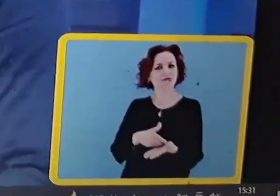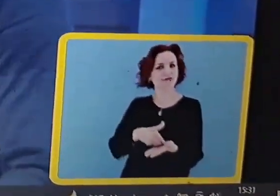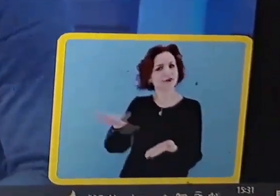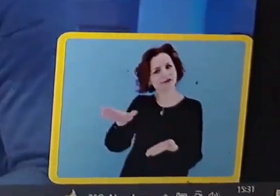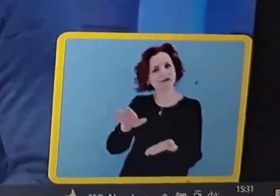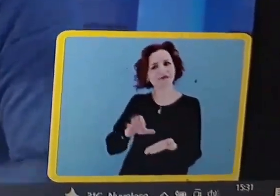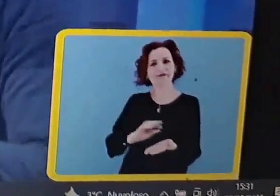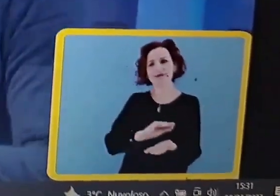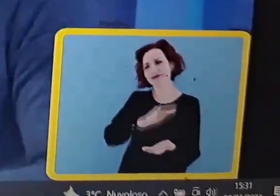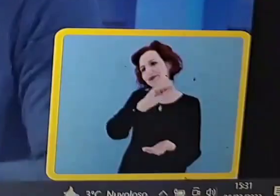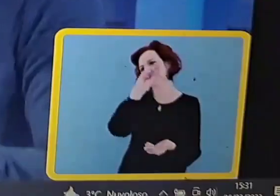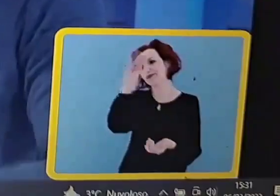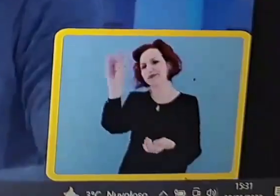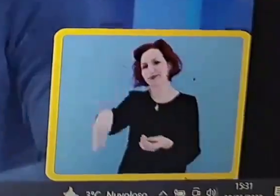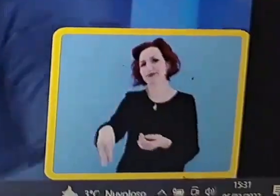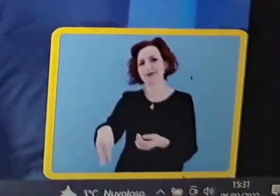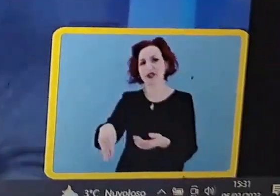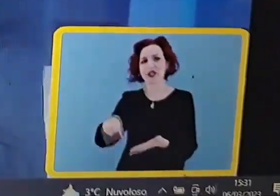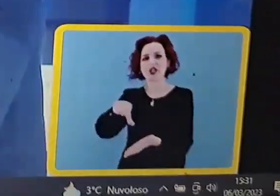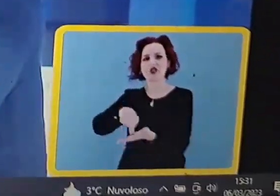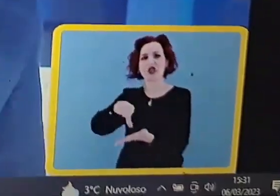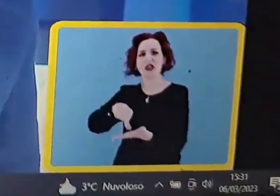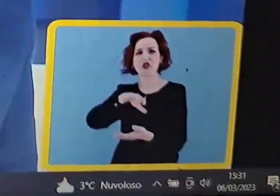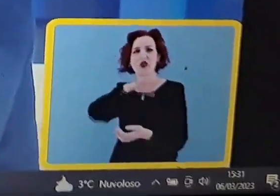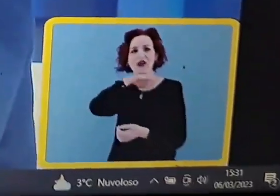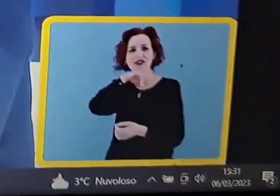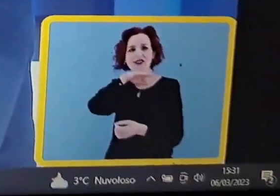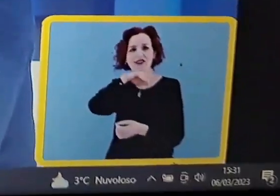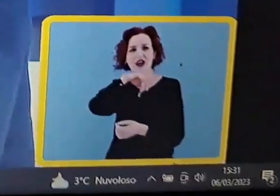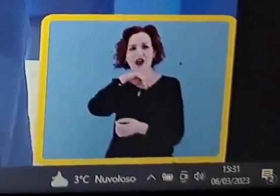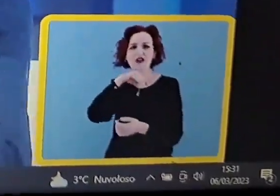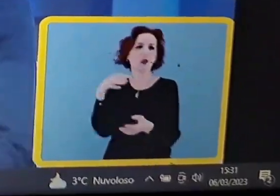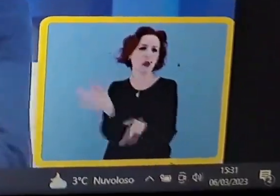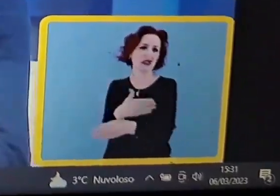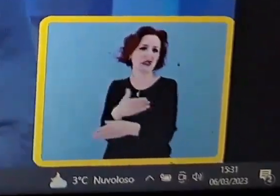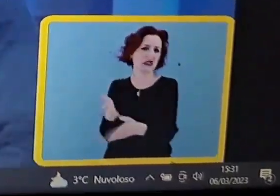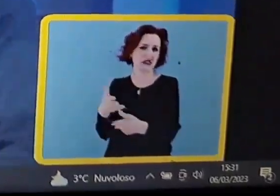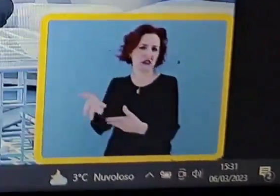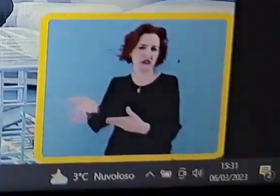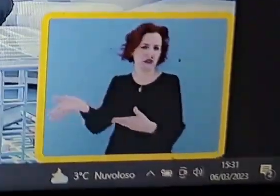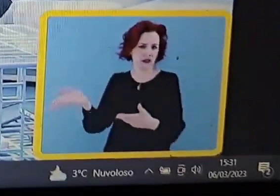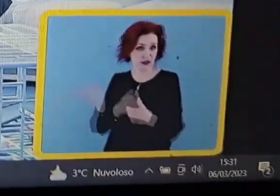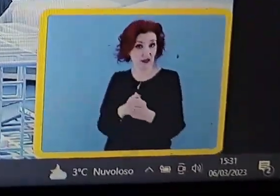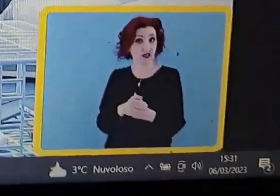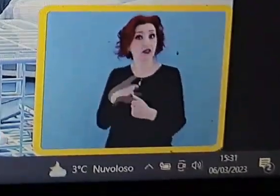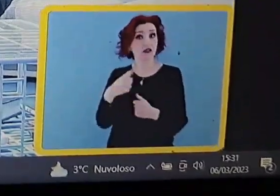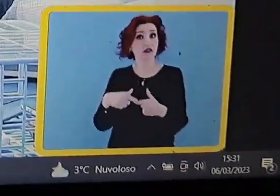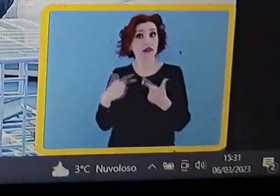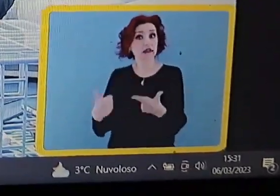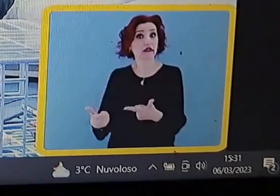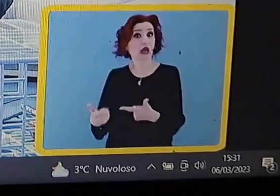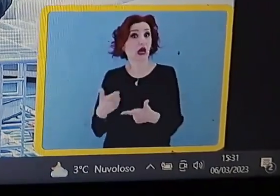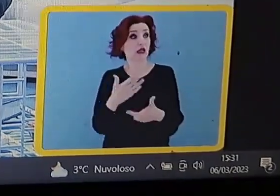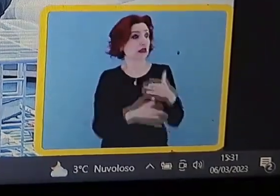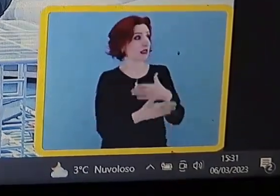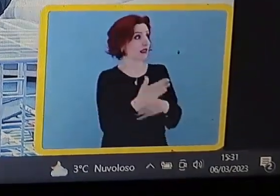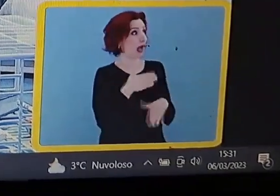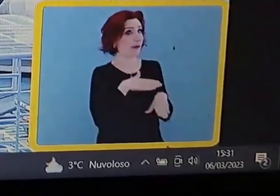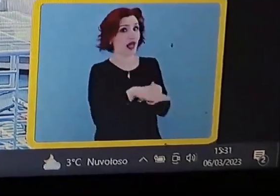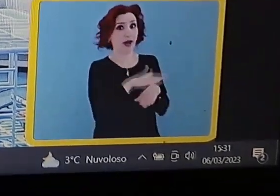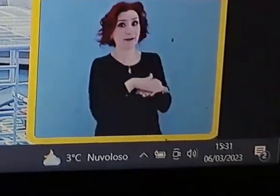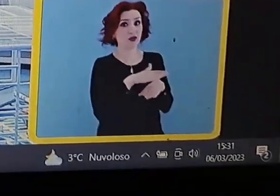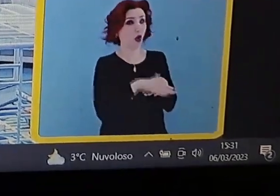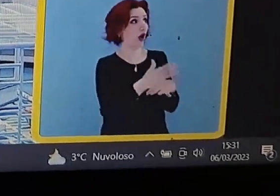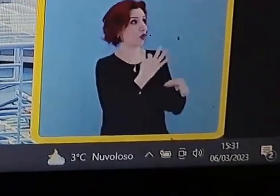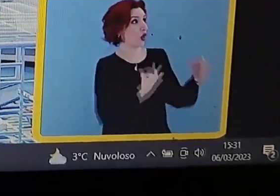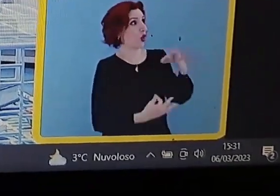e li mandano pari pari in un centro anziani, quale che sia. E questo può generare qualche trauma nel disabile